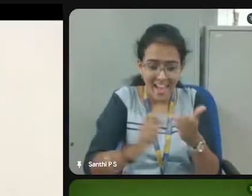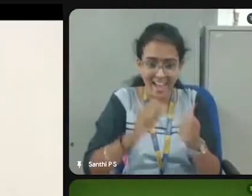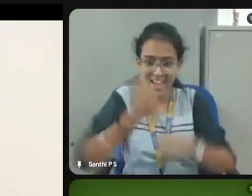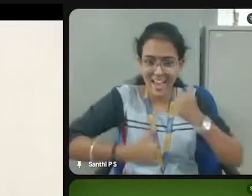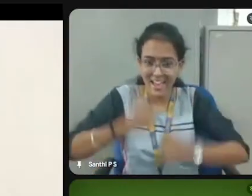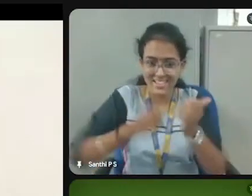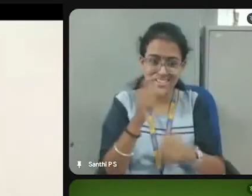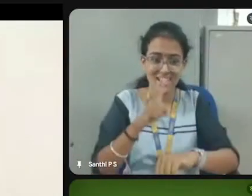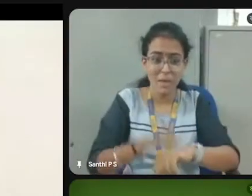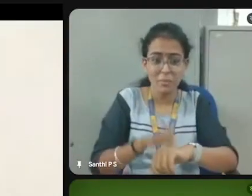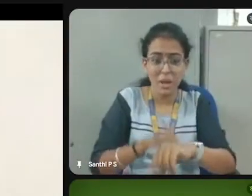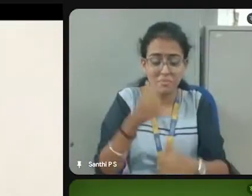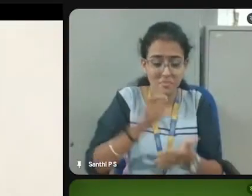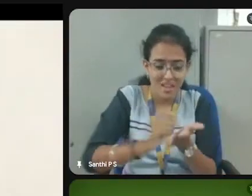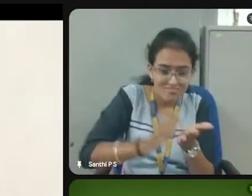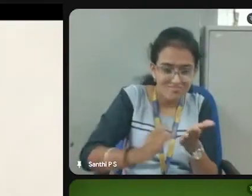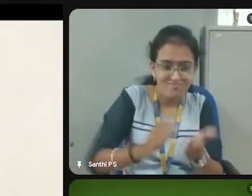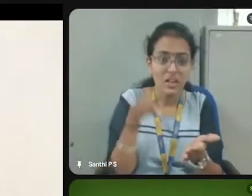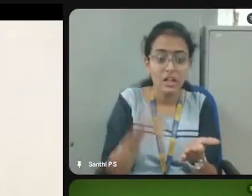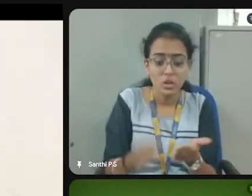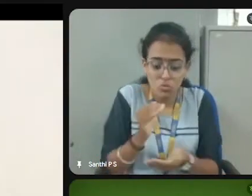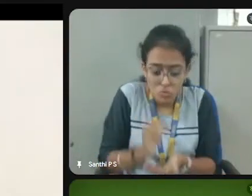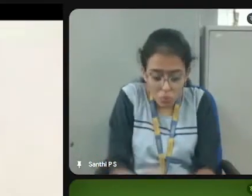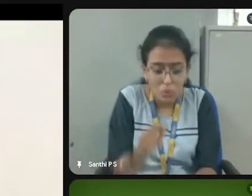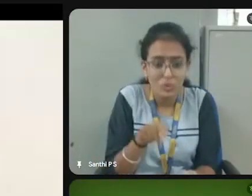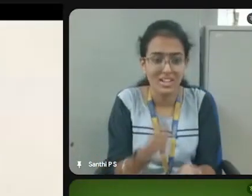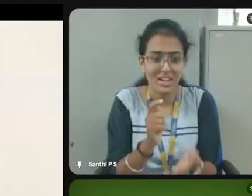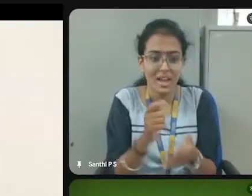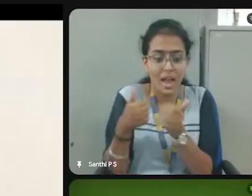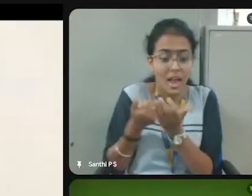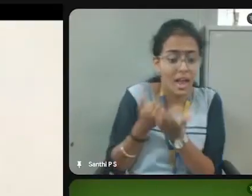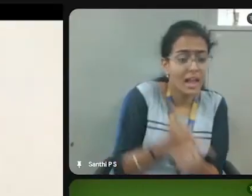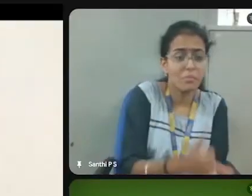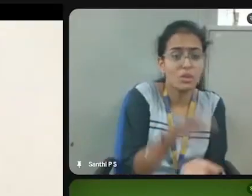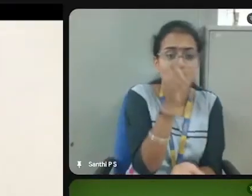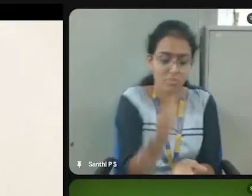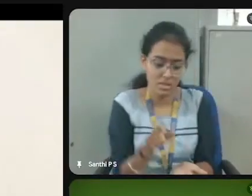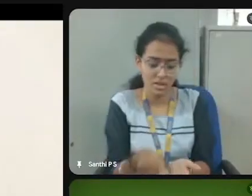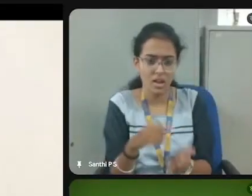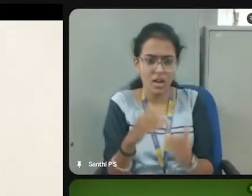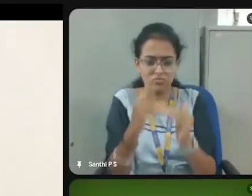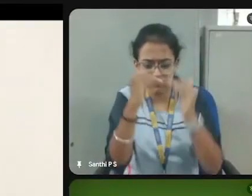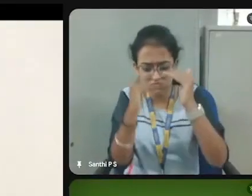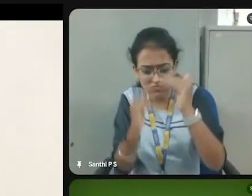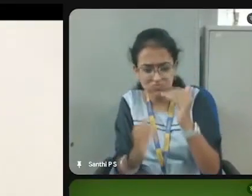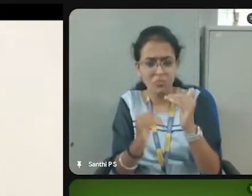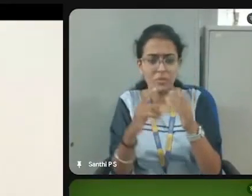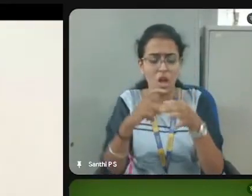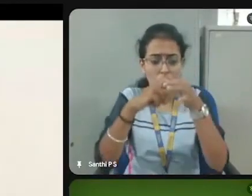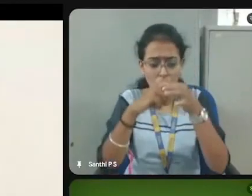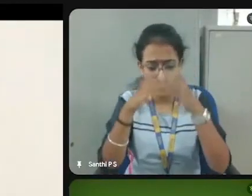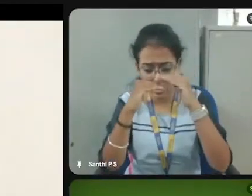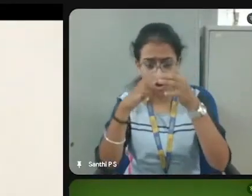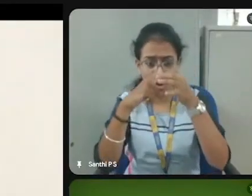ഈ സ്ക്രൈബിനെ വെക്കുമ്പോൾ കുട്ടി ഏത് ക്ലാസ്സിലേക്കുള്ള പരീക്ഷയാണോ എഴുതേണ്ടത് അതിൻ്റെ തൊട്ട് താഴത്തെ ക്വാളിഫിക്കേഷൻ